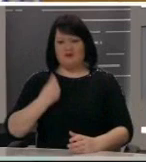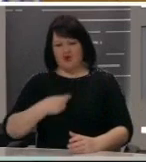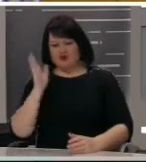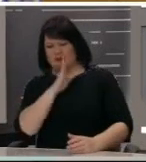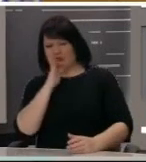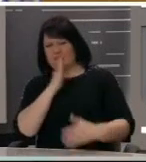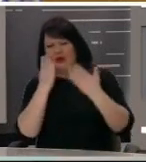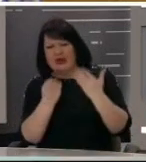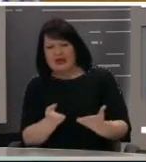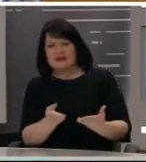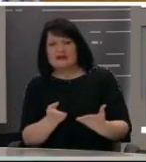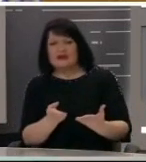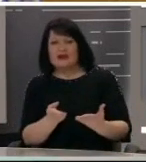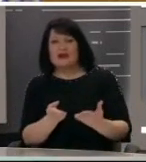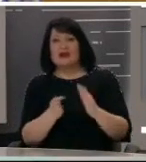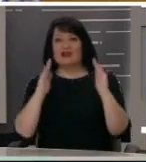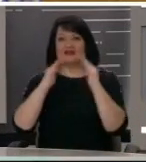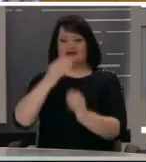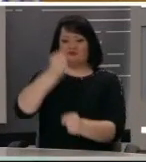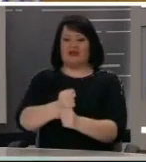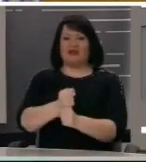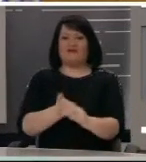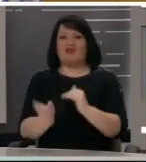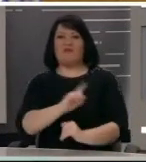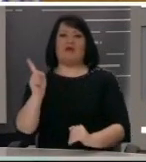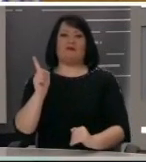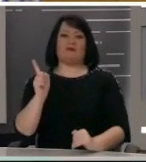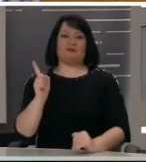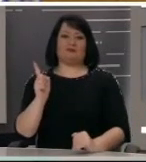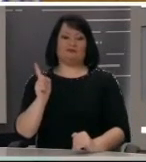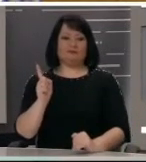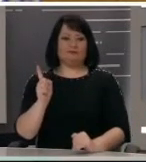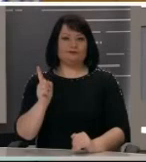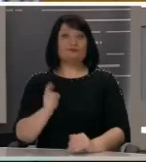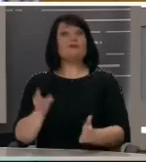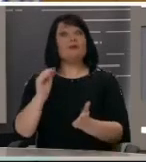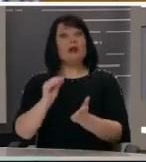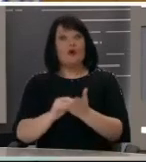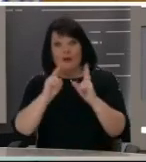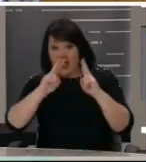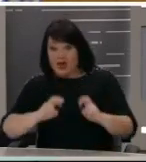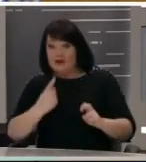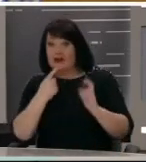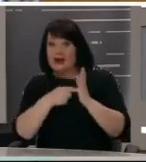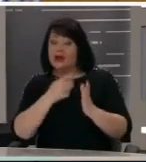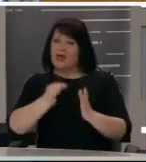ή απαγόρευση εξόδου από το σπίτι. Τέλος, υπολογίζεται στην έρευνα ότι κάθε